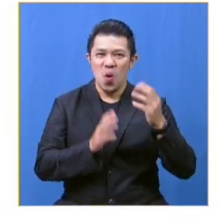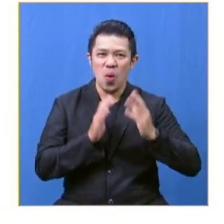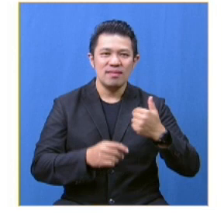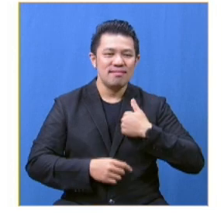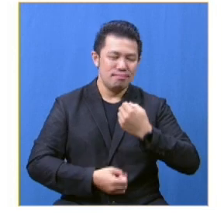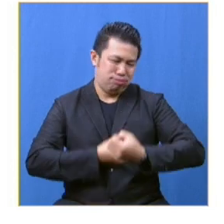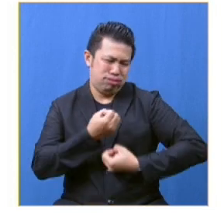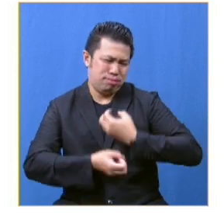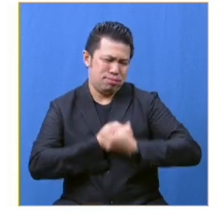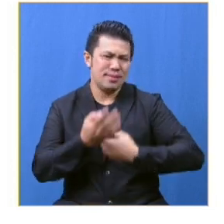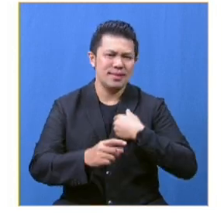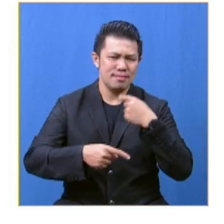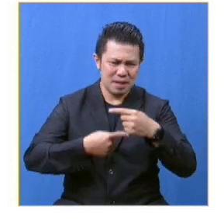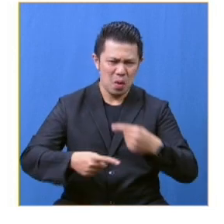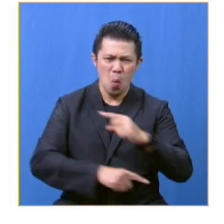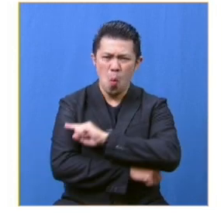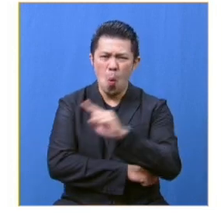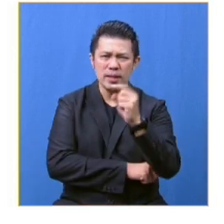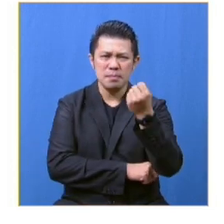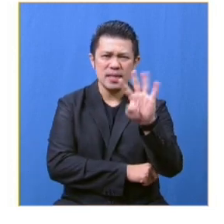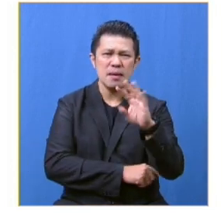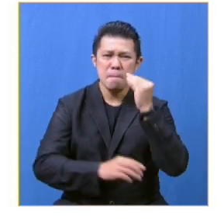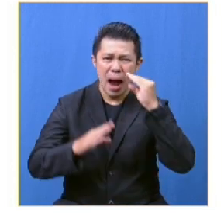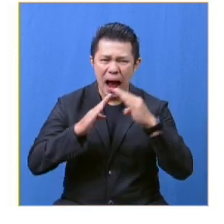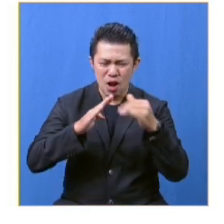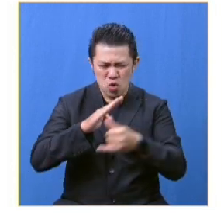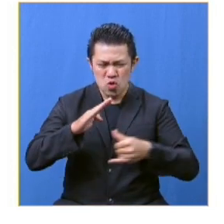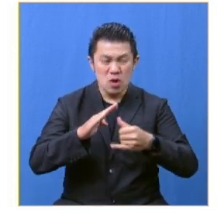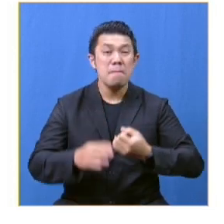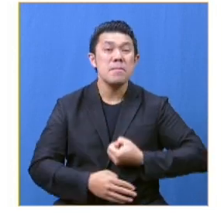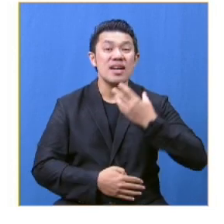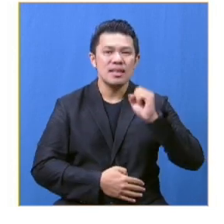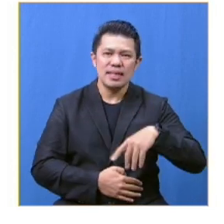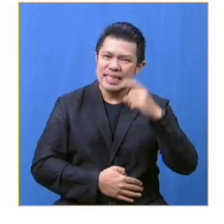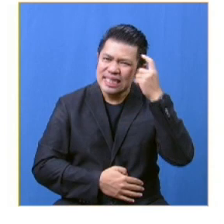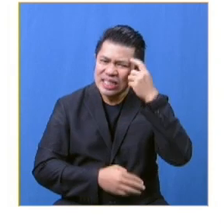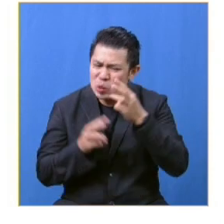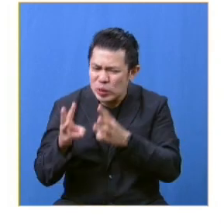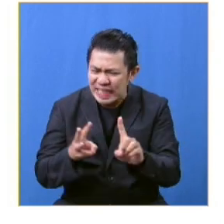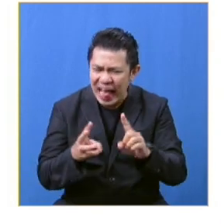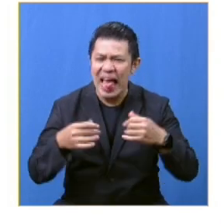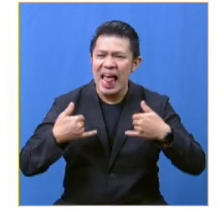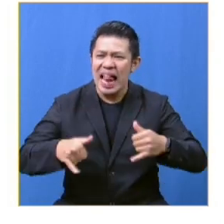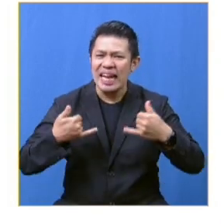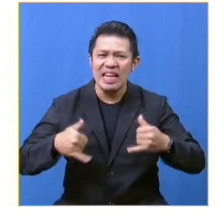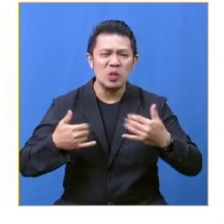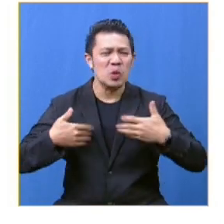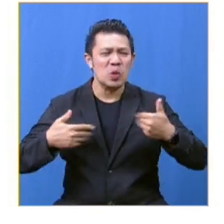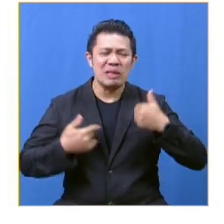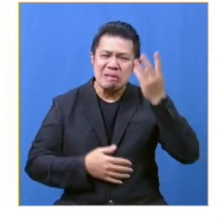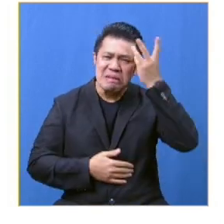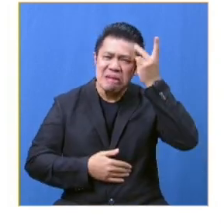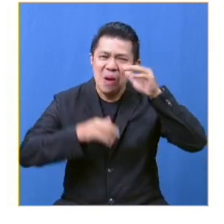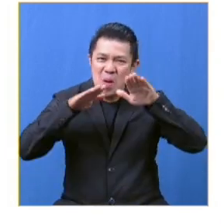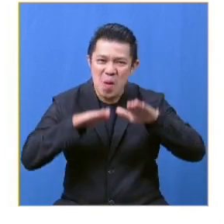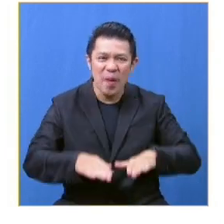ความเห็นนะคะว่าแม้14วันอยู่บ้านตลอดเลยมันก็น่าเบื่อพยายามจะหาอะไรเล่นนะคะเพื่อที่จะแก้เครียดเนี่ยแหละค่ะ